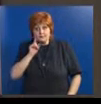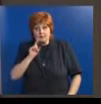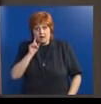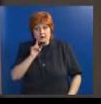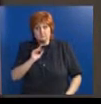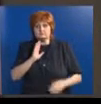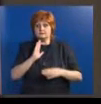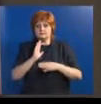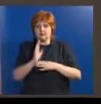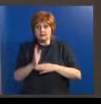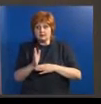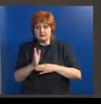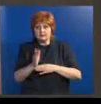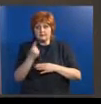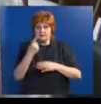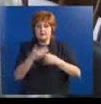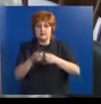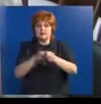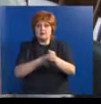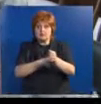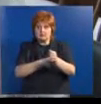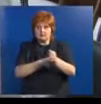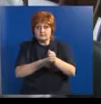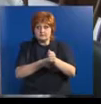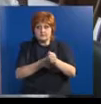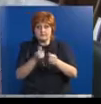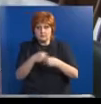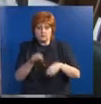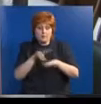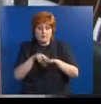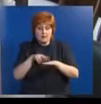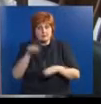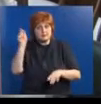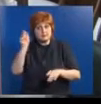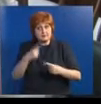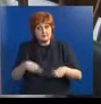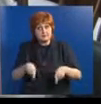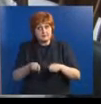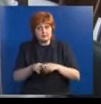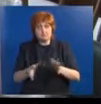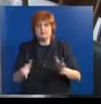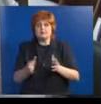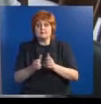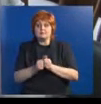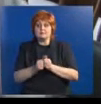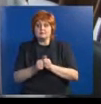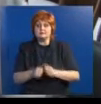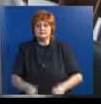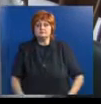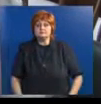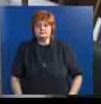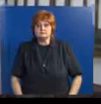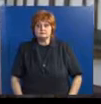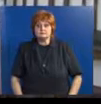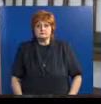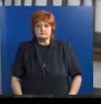ну, километр где-то, уже полиция была возле места, где